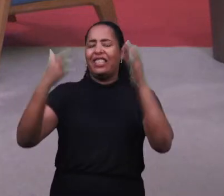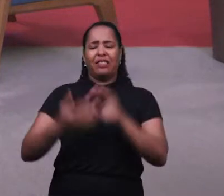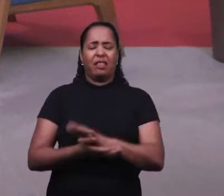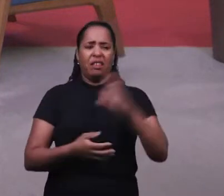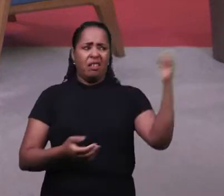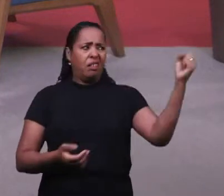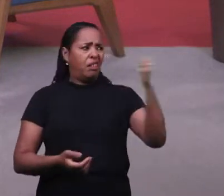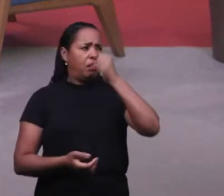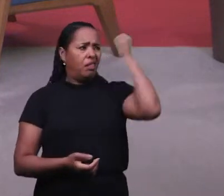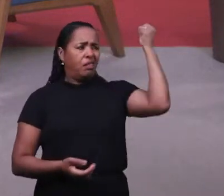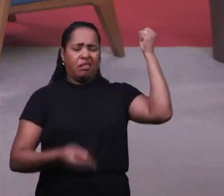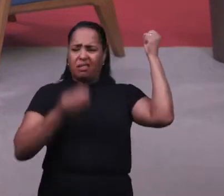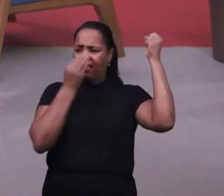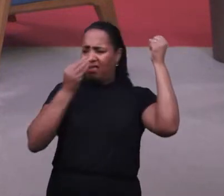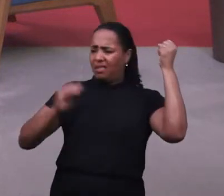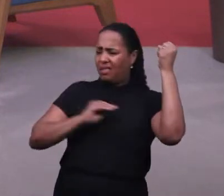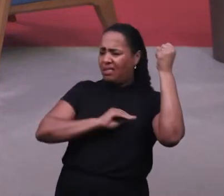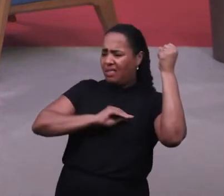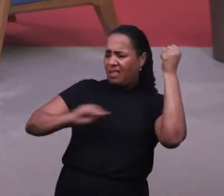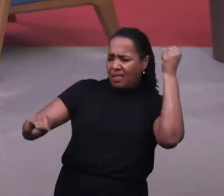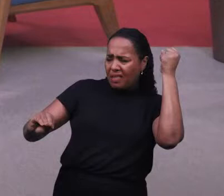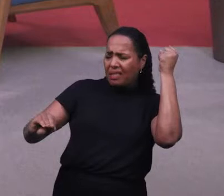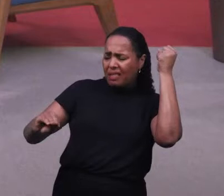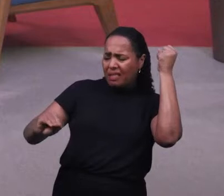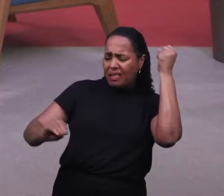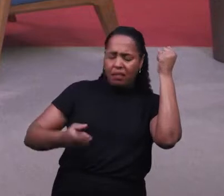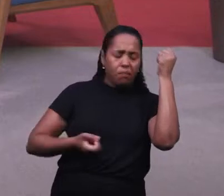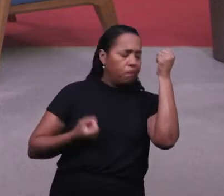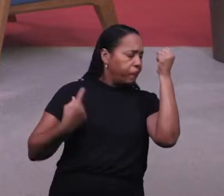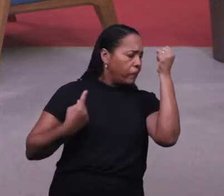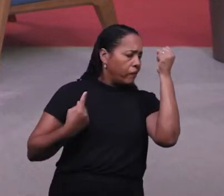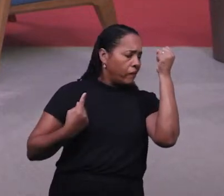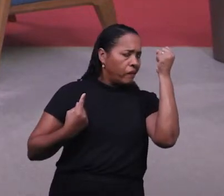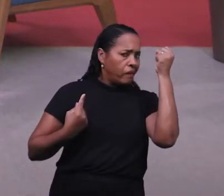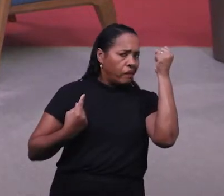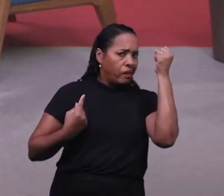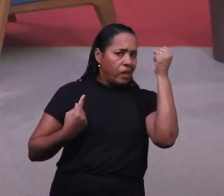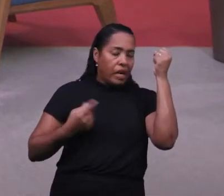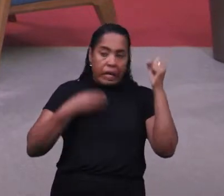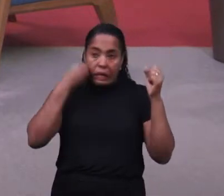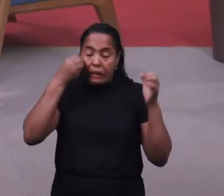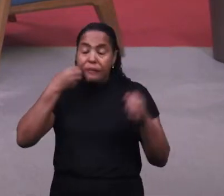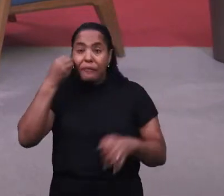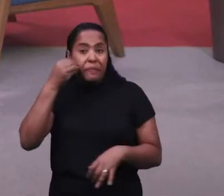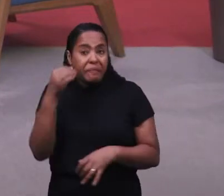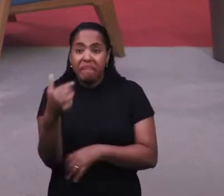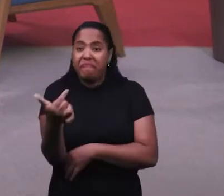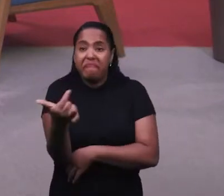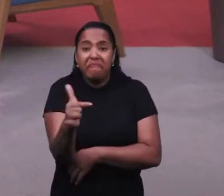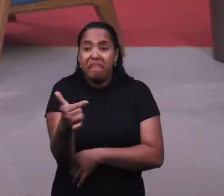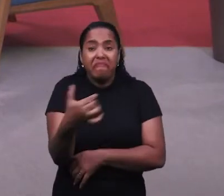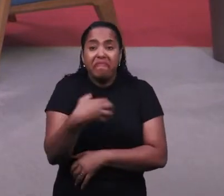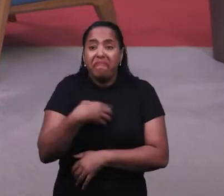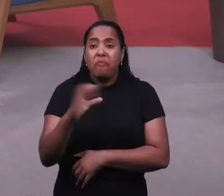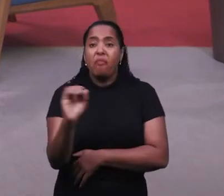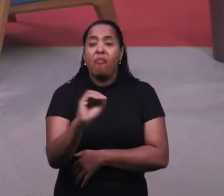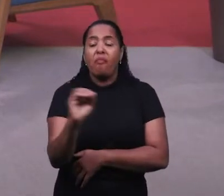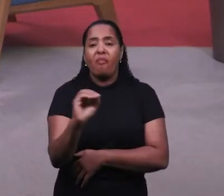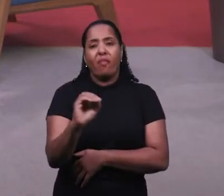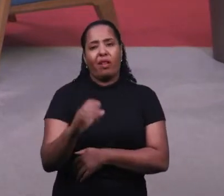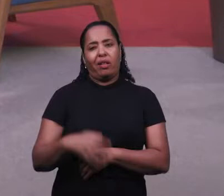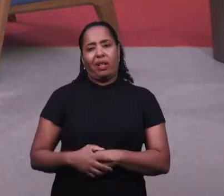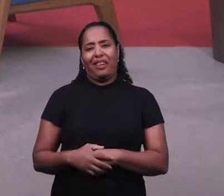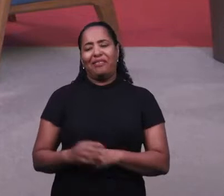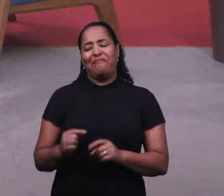festifs. Alors, de l'autre côté, Saül n'a pas valorisé, il a méprisé, il a ignoré, et il n'a pas eu